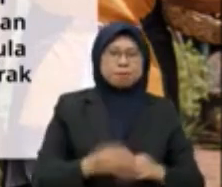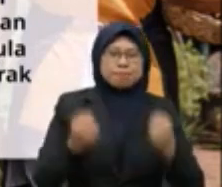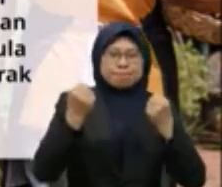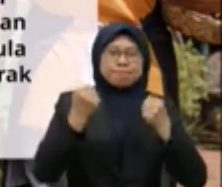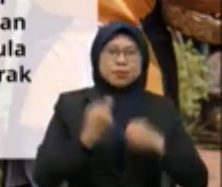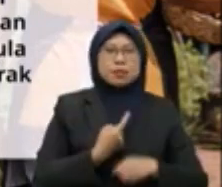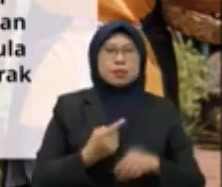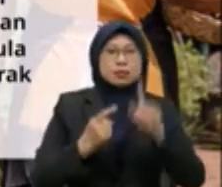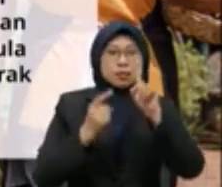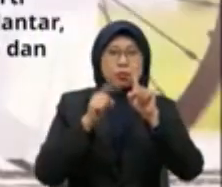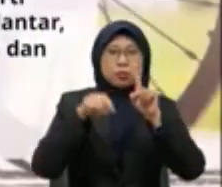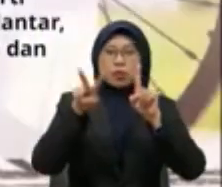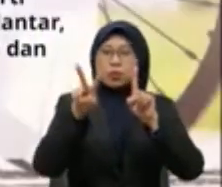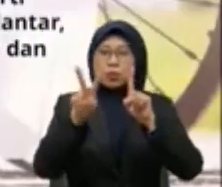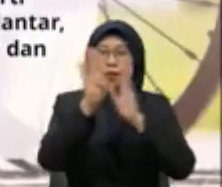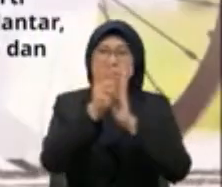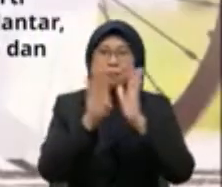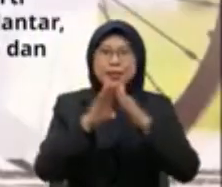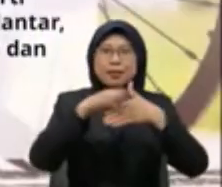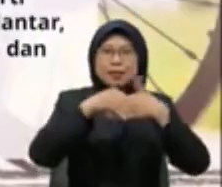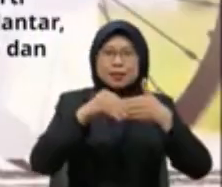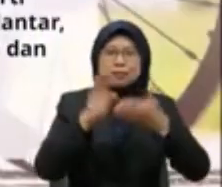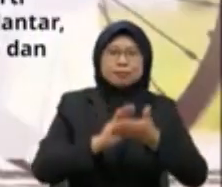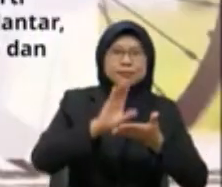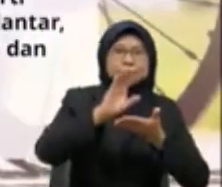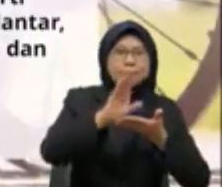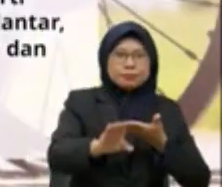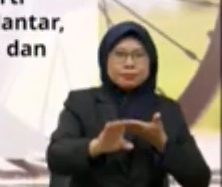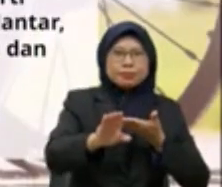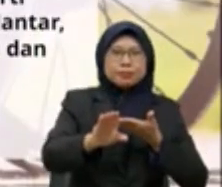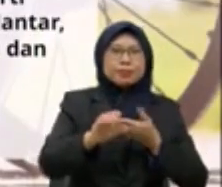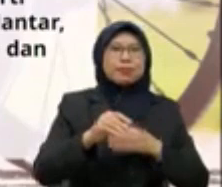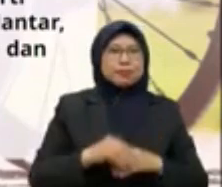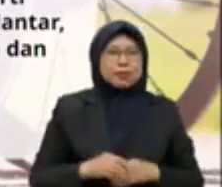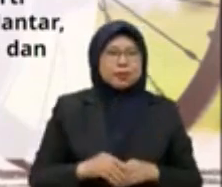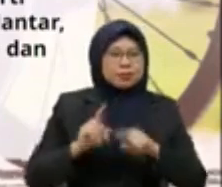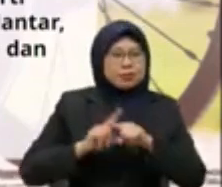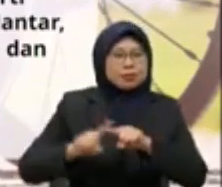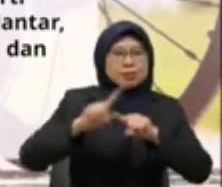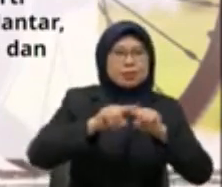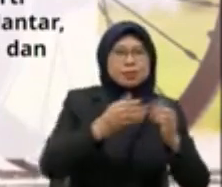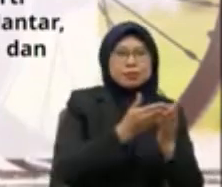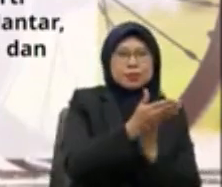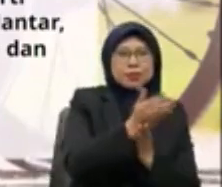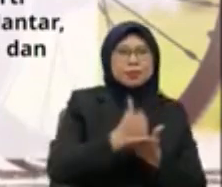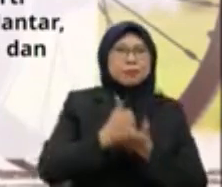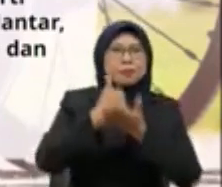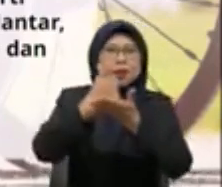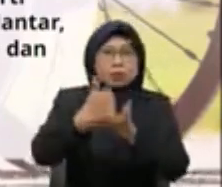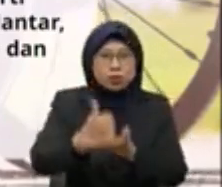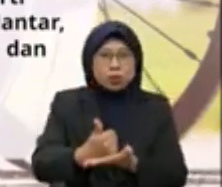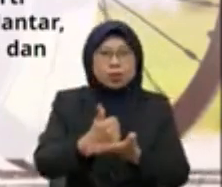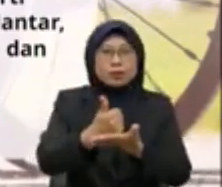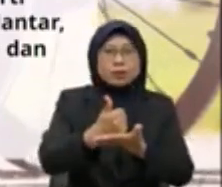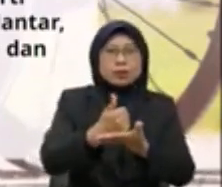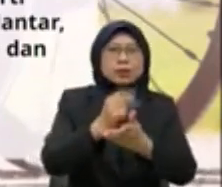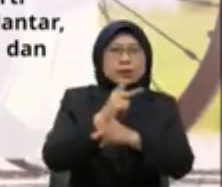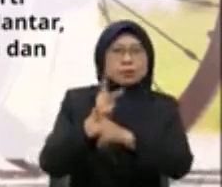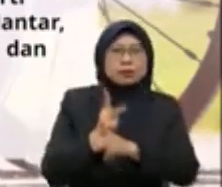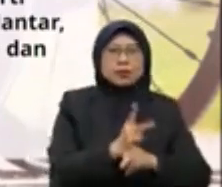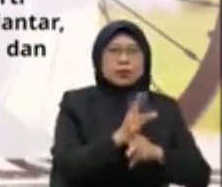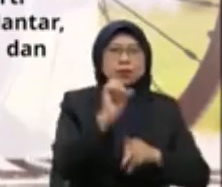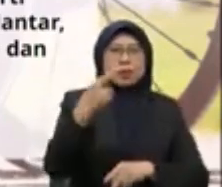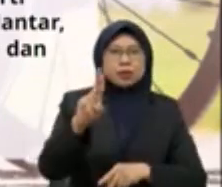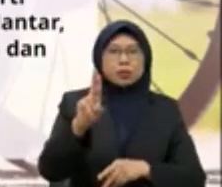1.2 bilion ringgit disalurkan melalui pelbagai bentuk bantuan seperti penjagaan